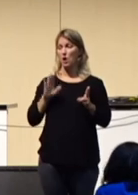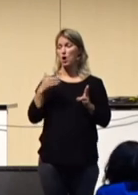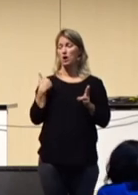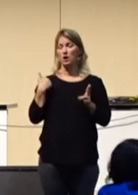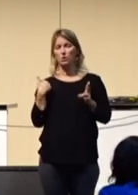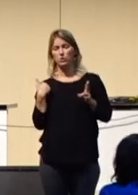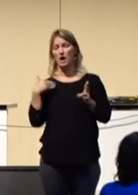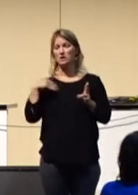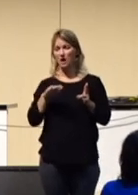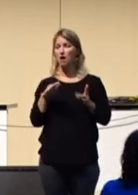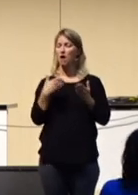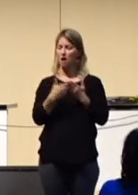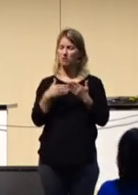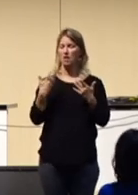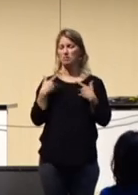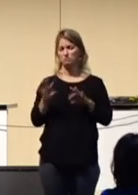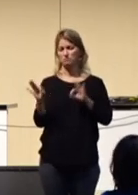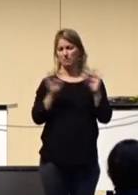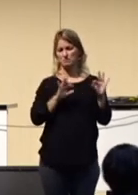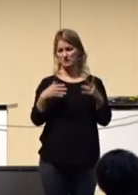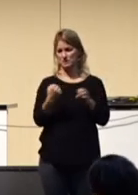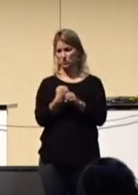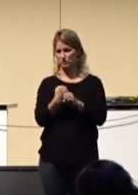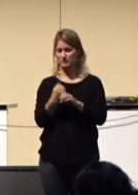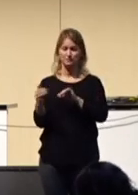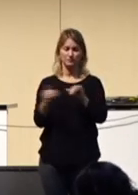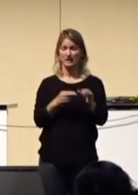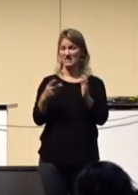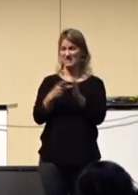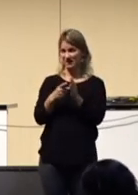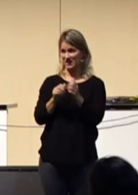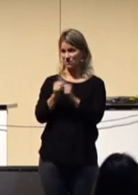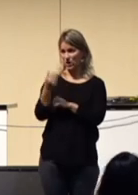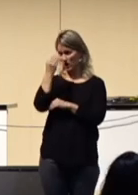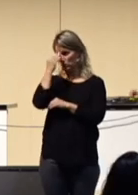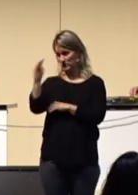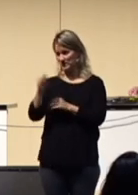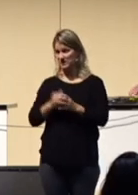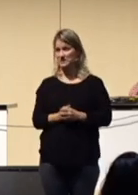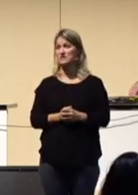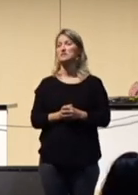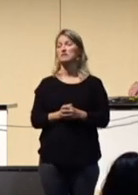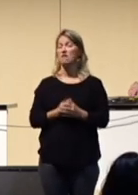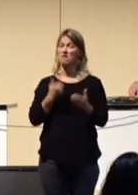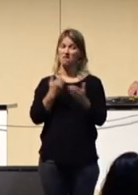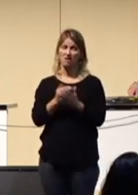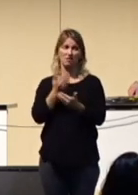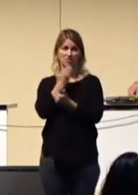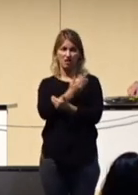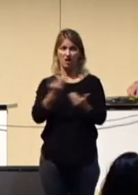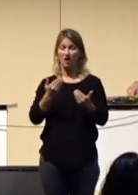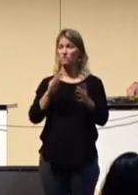So haben wir das dann auch gemacht. Zweite Vorbemerkung, herzlichen Dank, und das war ja wirklich kurzfristig, an